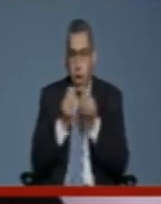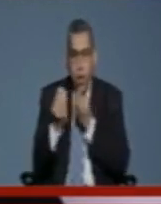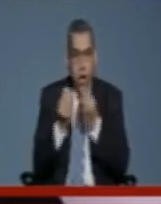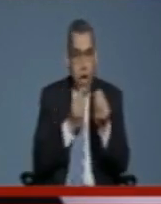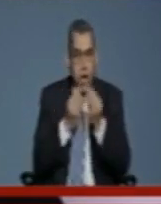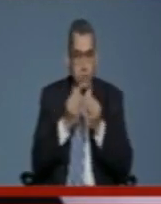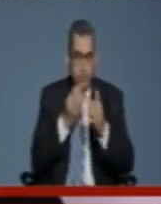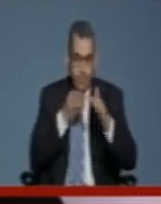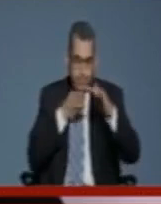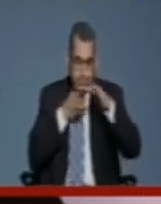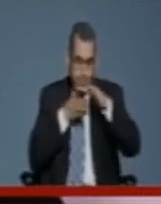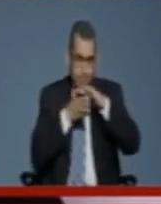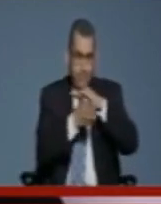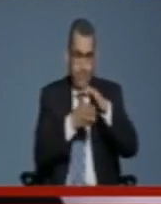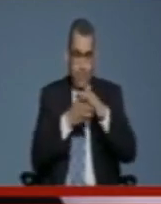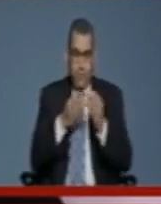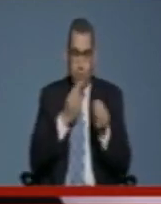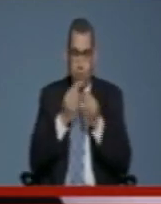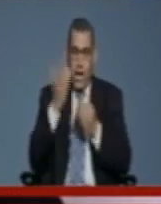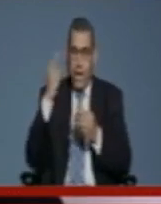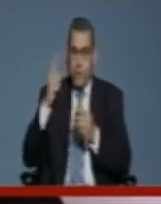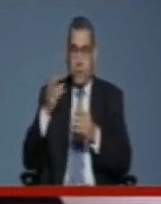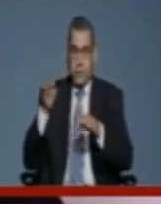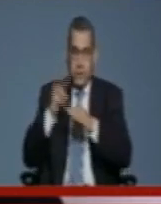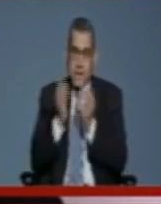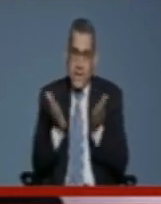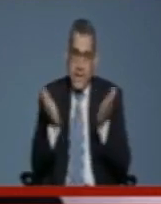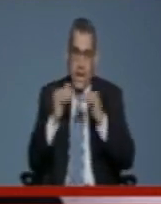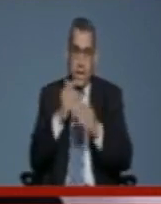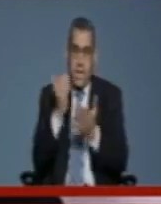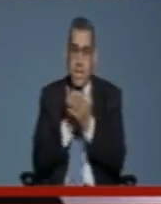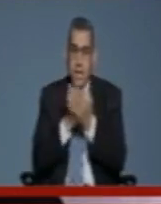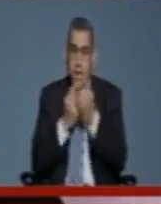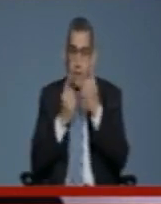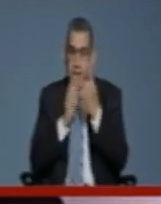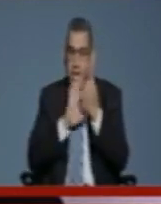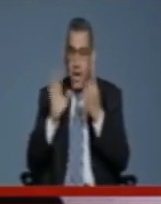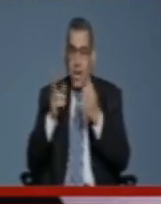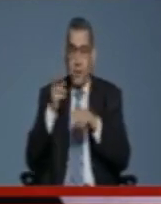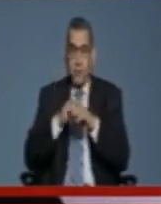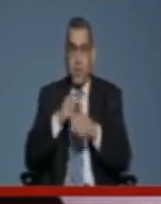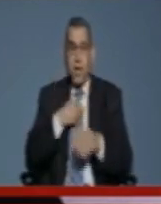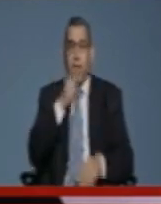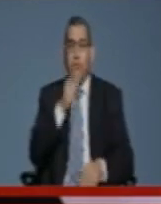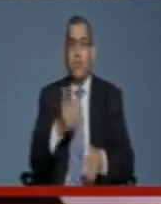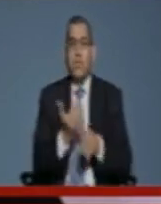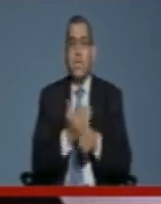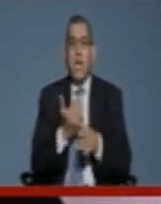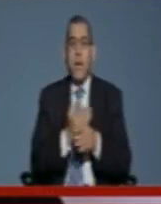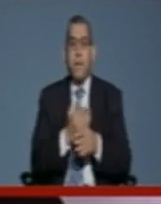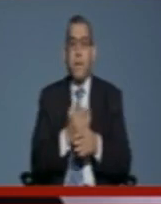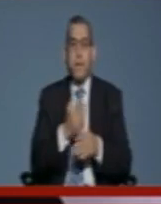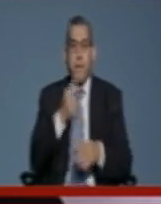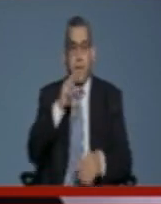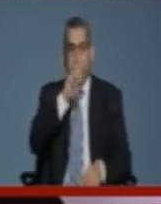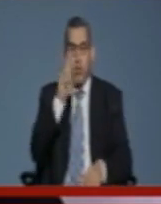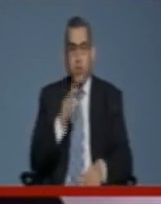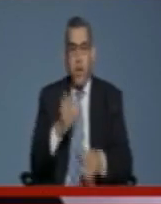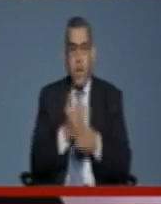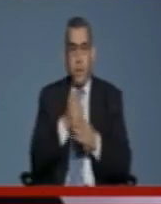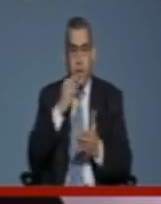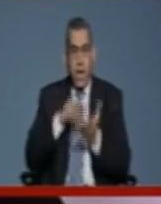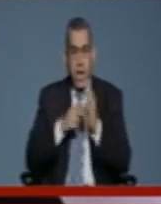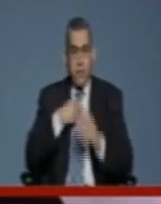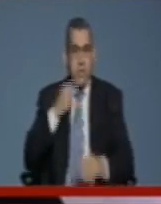واشمل من اللي كنا بنعمله فيما يخص الاقتصاد طب انا بقول كده ليه هل المتصورين يعني انا بسمع